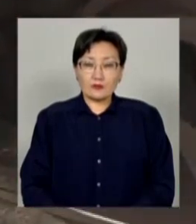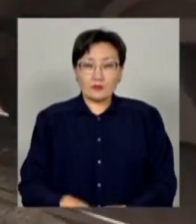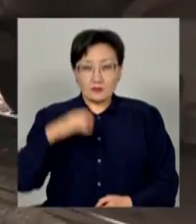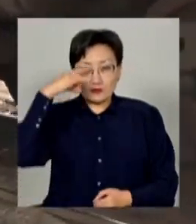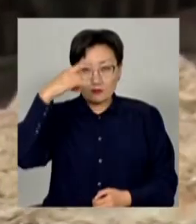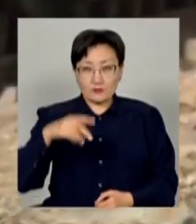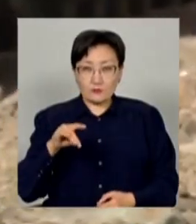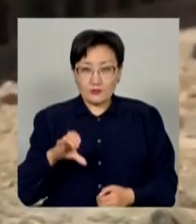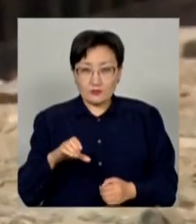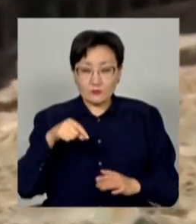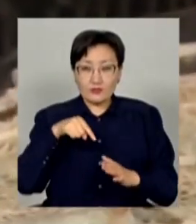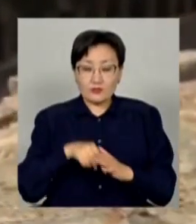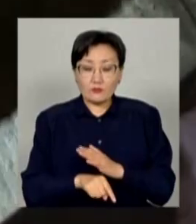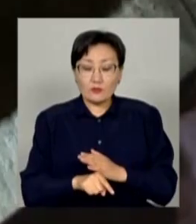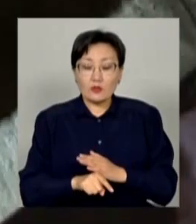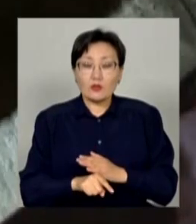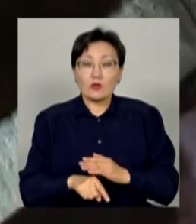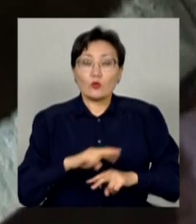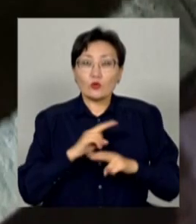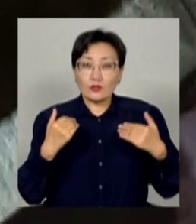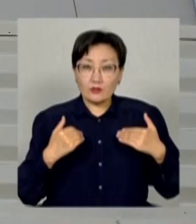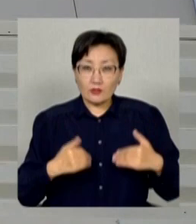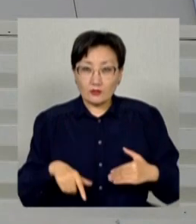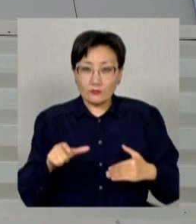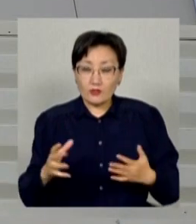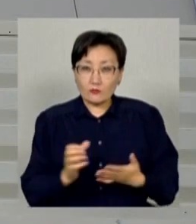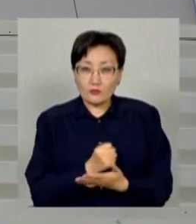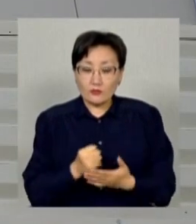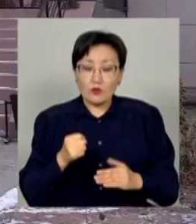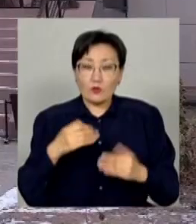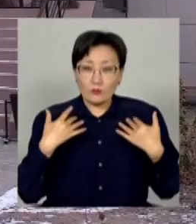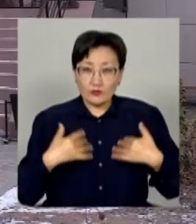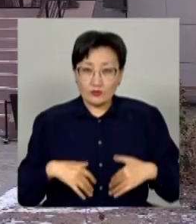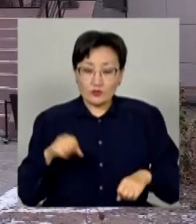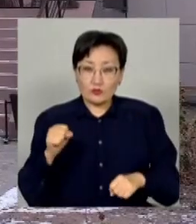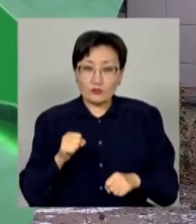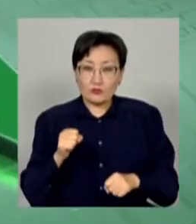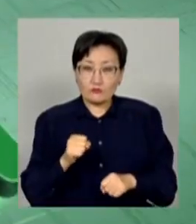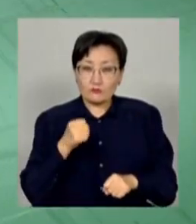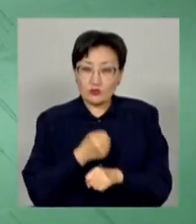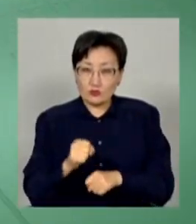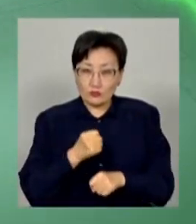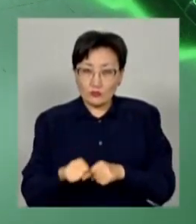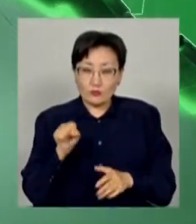Қазақмыс кенішінен ер адамның мәйіті табылды, марқұмның денесінен зорлық-зомбылық белгілер анықталған.